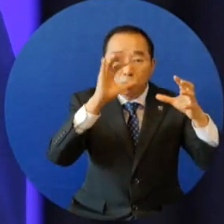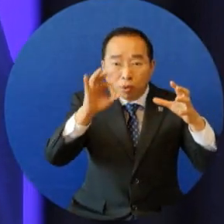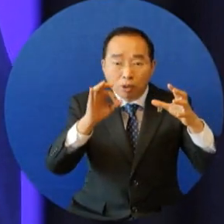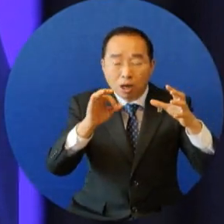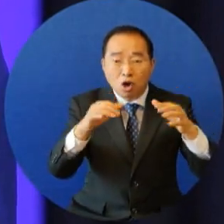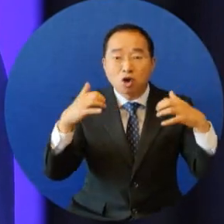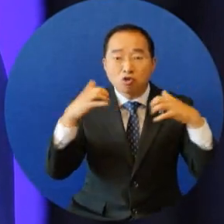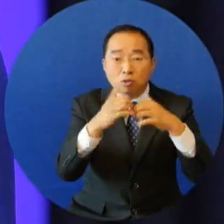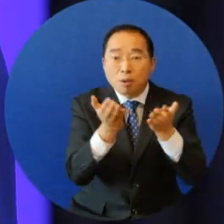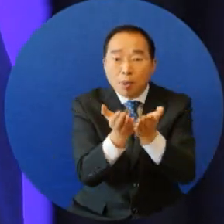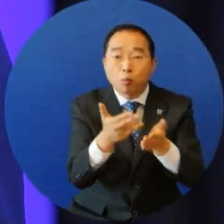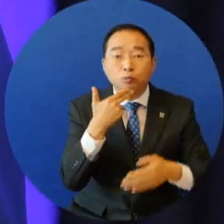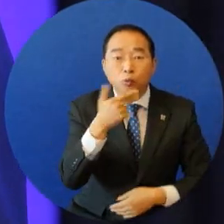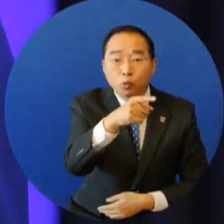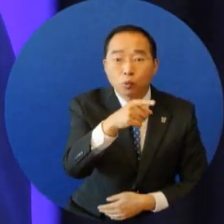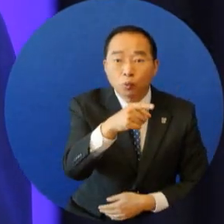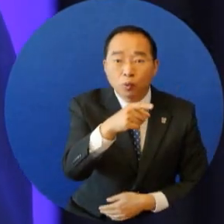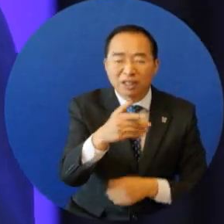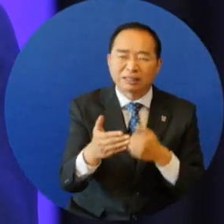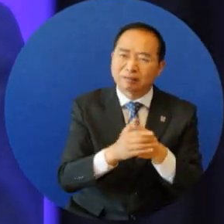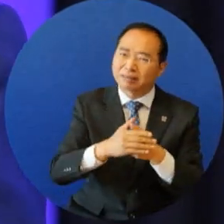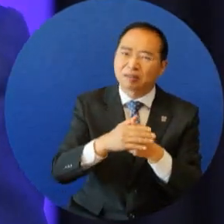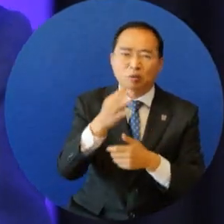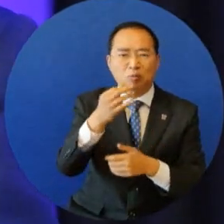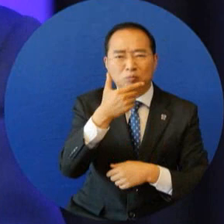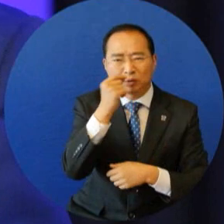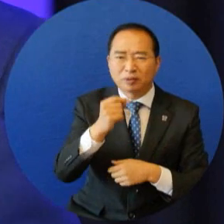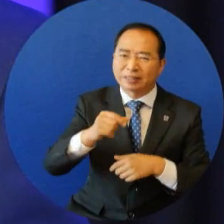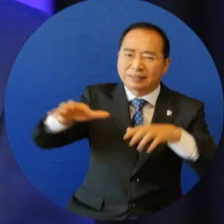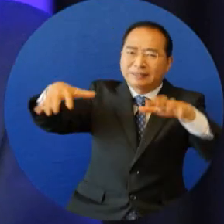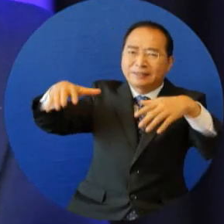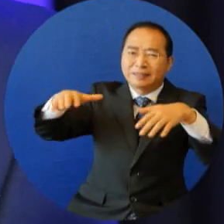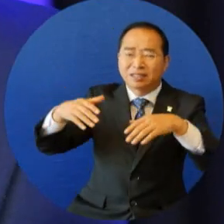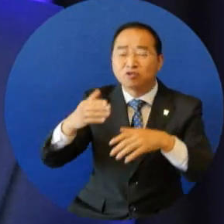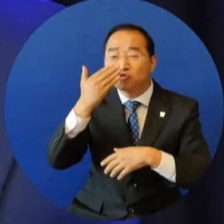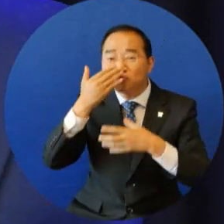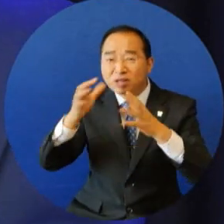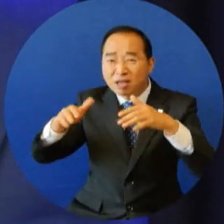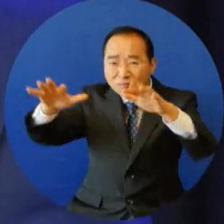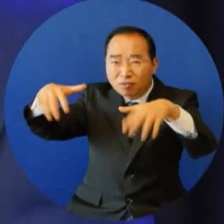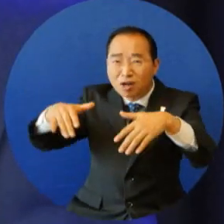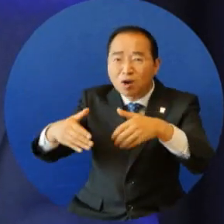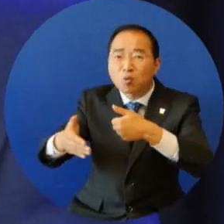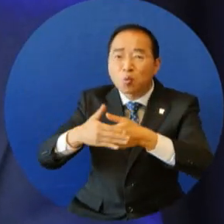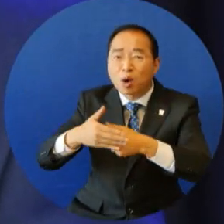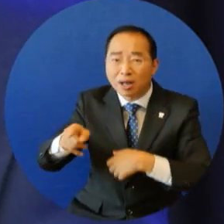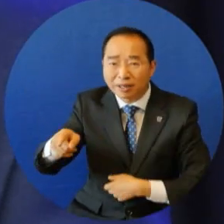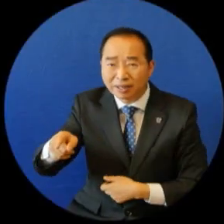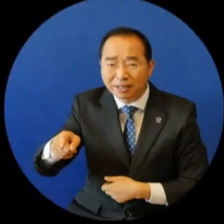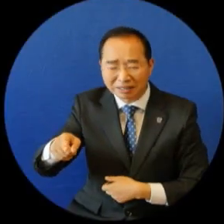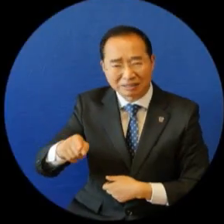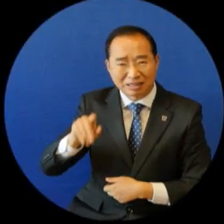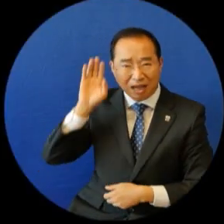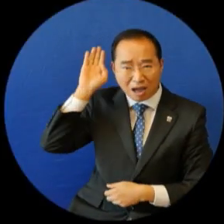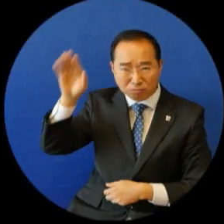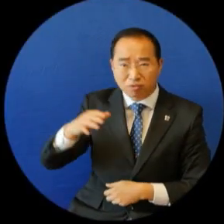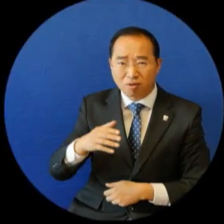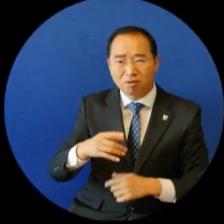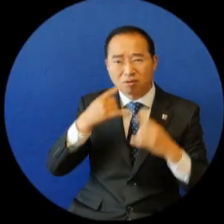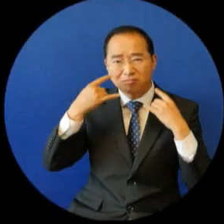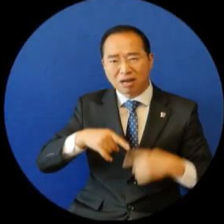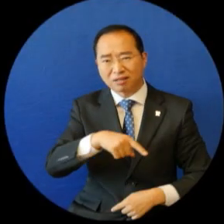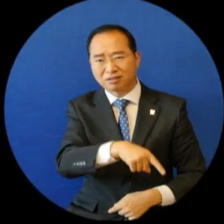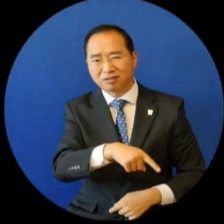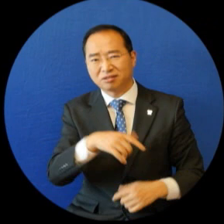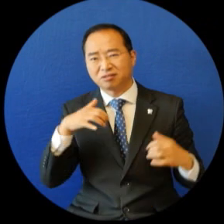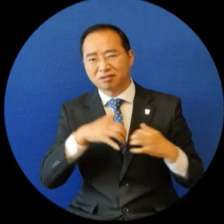없는 거예요. 그래서 다시 유대인들을 불러서 화급하게 도움을 요청하게 됩니다. 프랑스하고